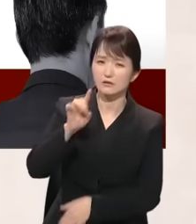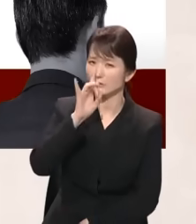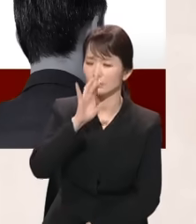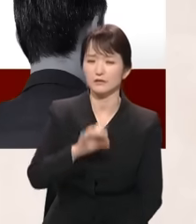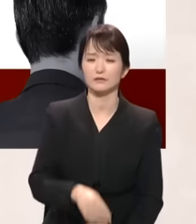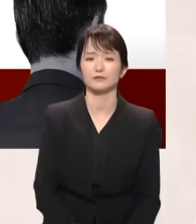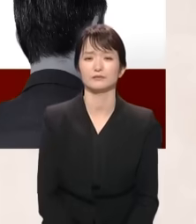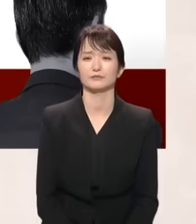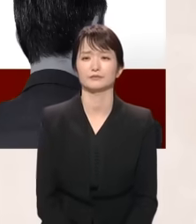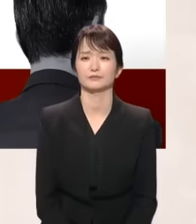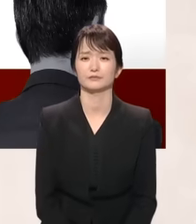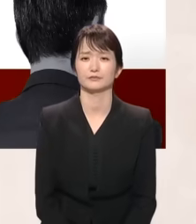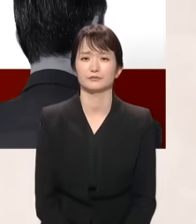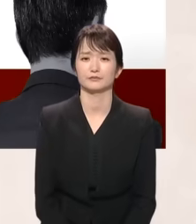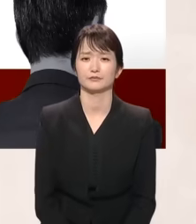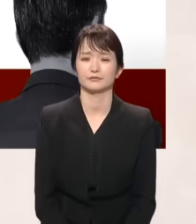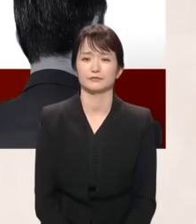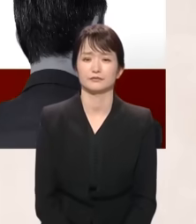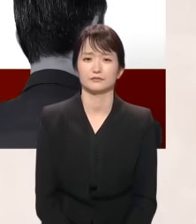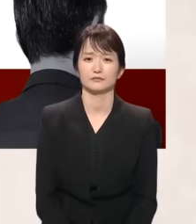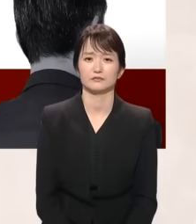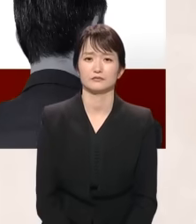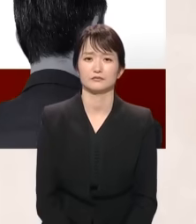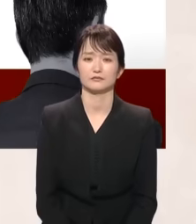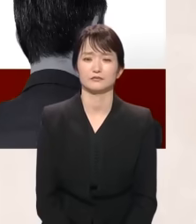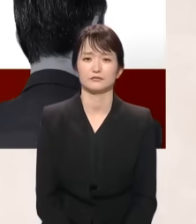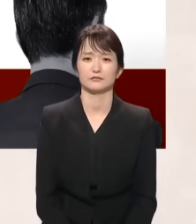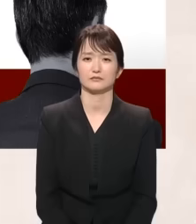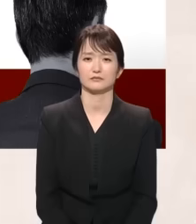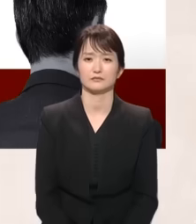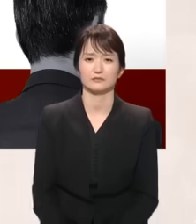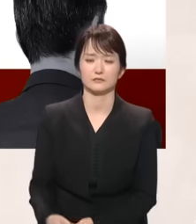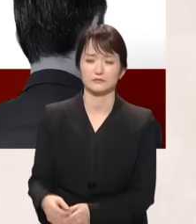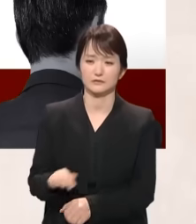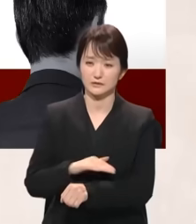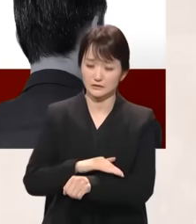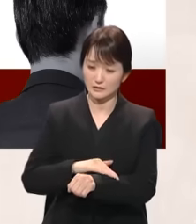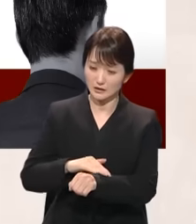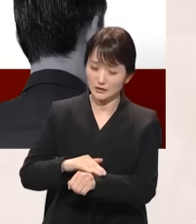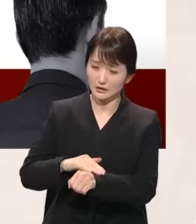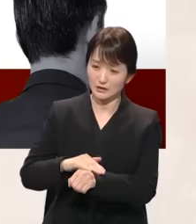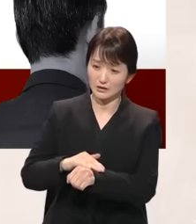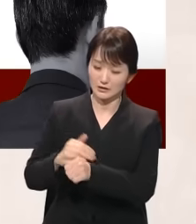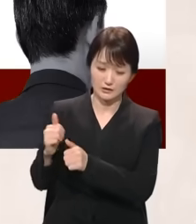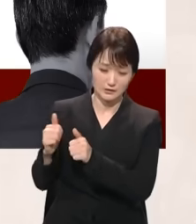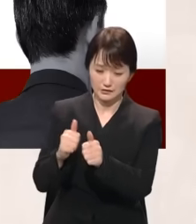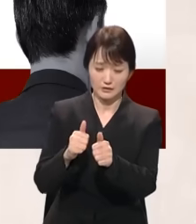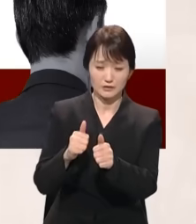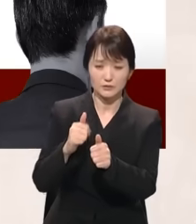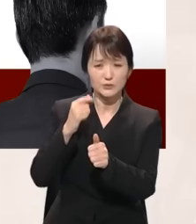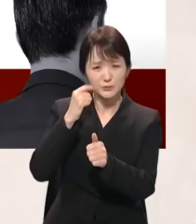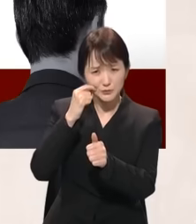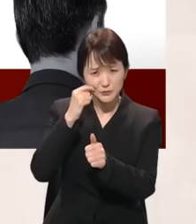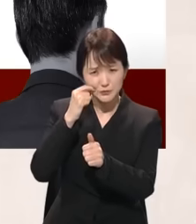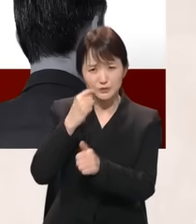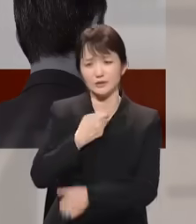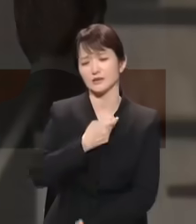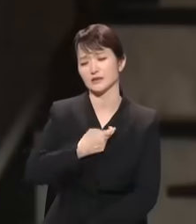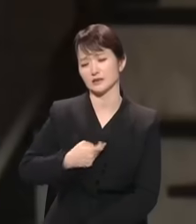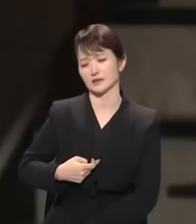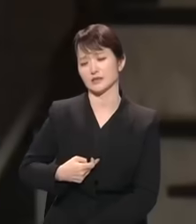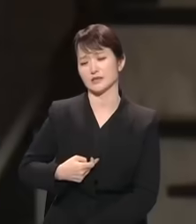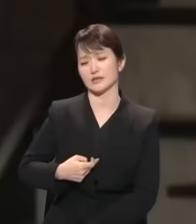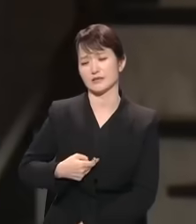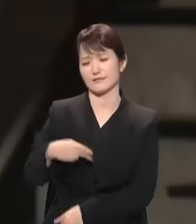일이고 그래서 잘 못 따라오는 제자들을 위해서 좀 더 세게 나갔던 것뿐이지 미워서 그런 건 아니다 늘 이런 얘기를 해요